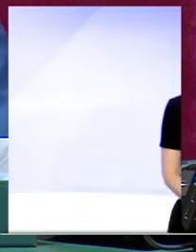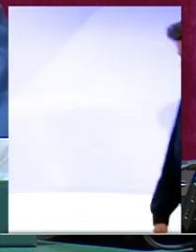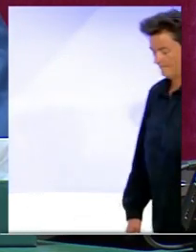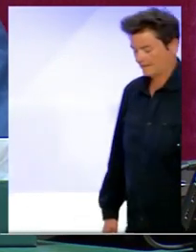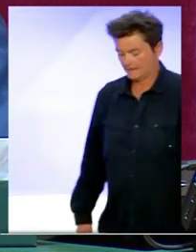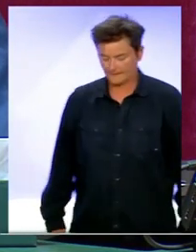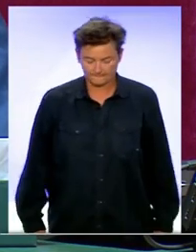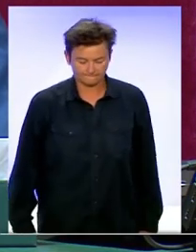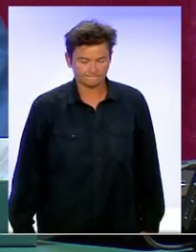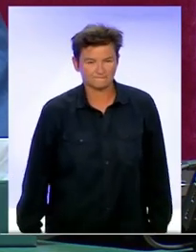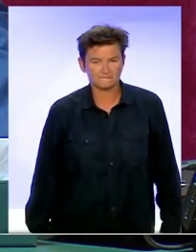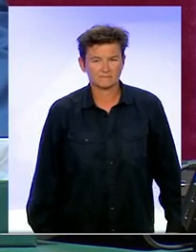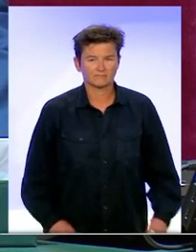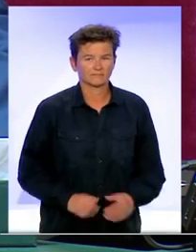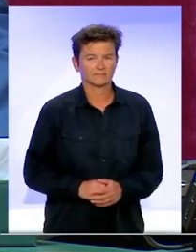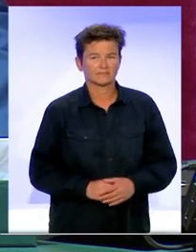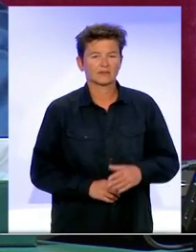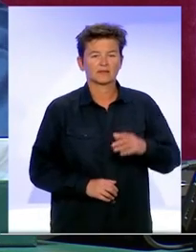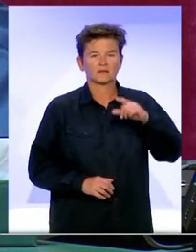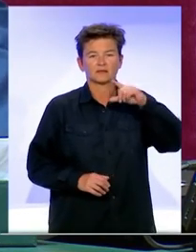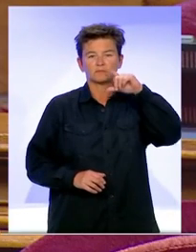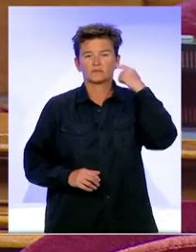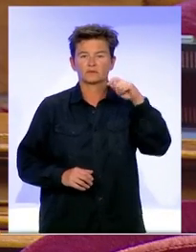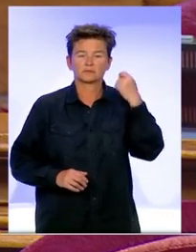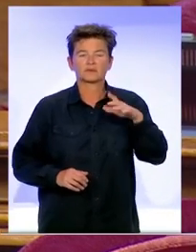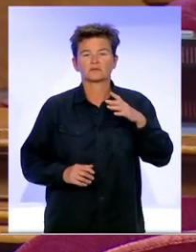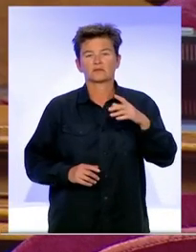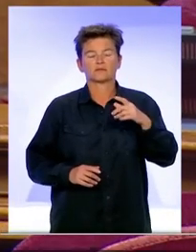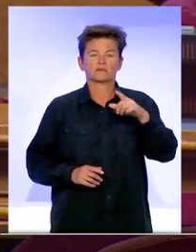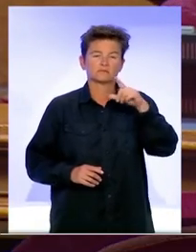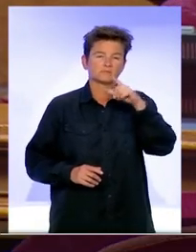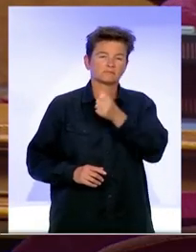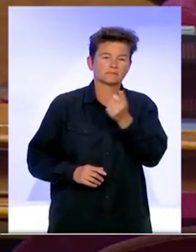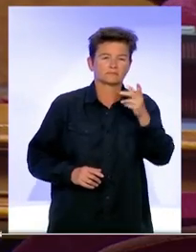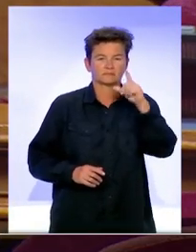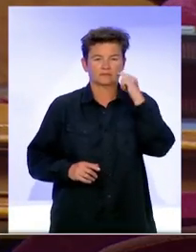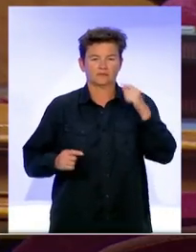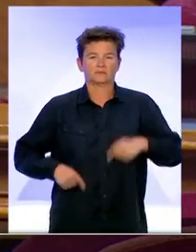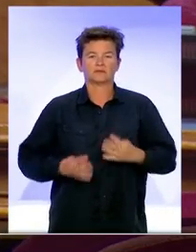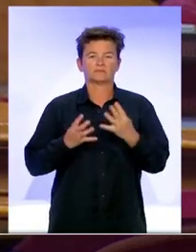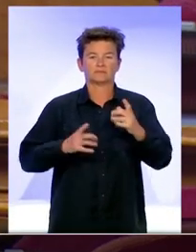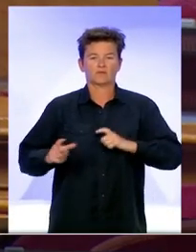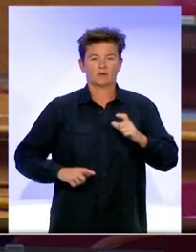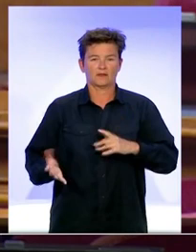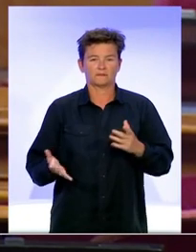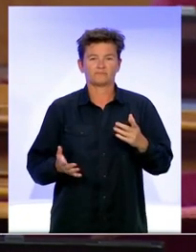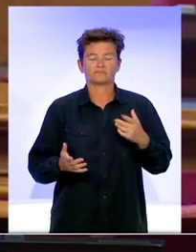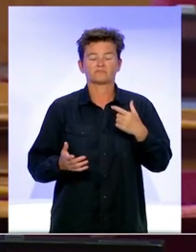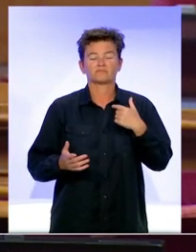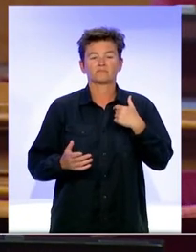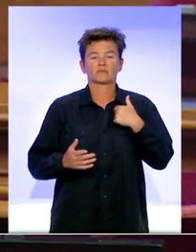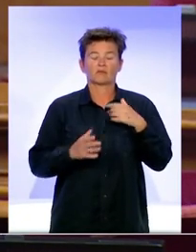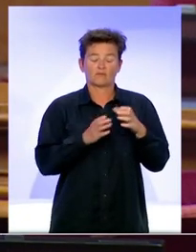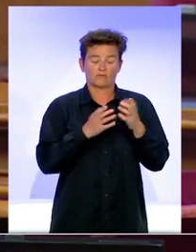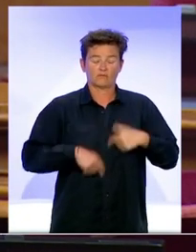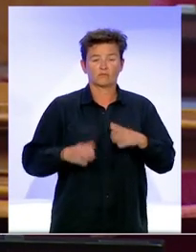le président, monsieur le président, monsieur le ministre, mes chers collègues, votre gouvernement a demandé au préfet de la Vendée d'organiser